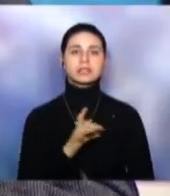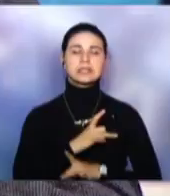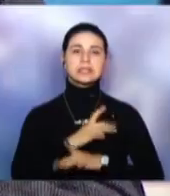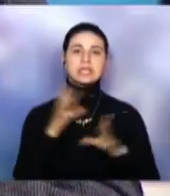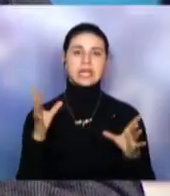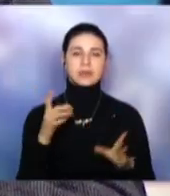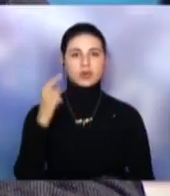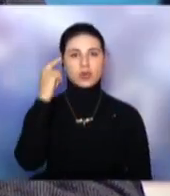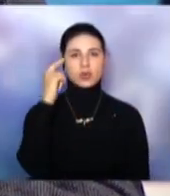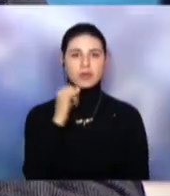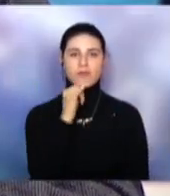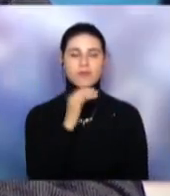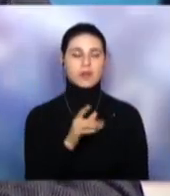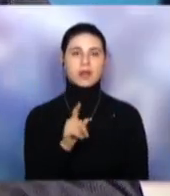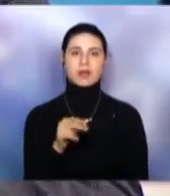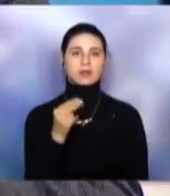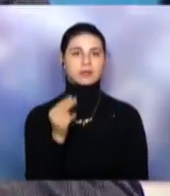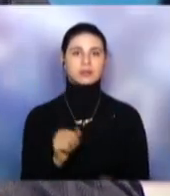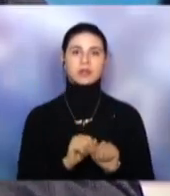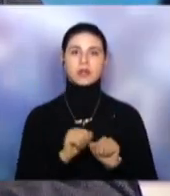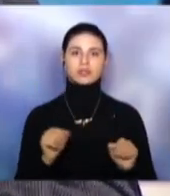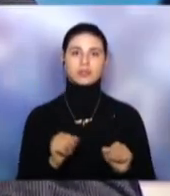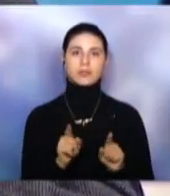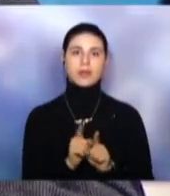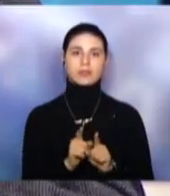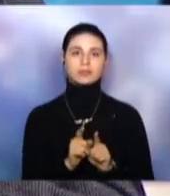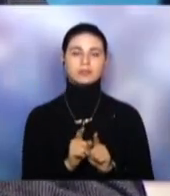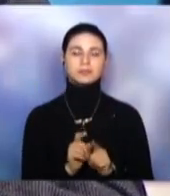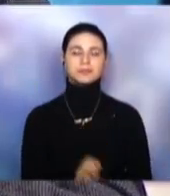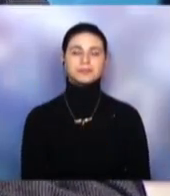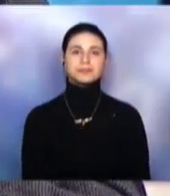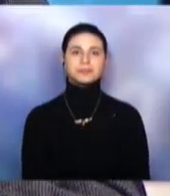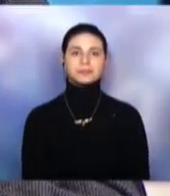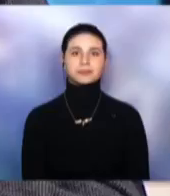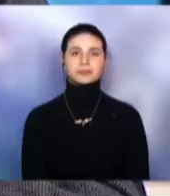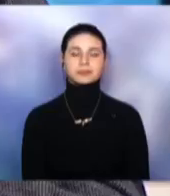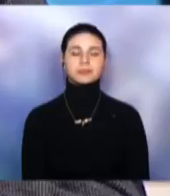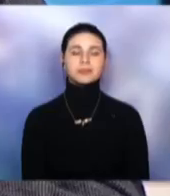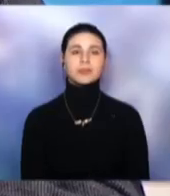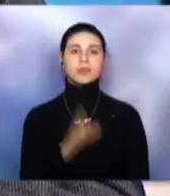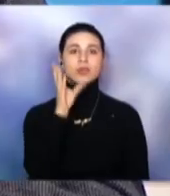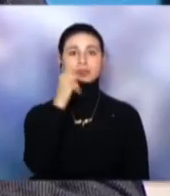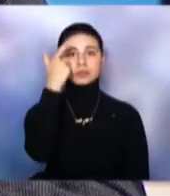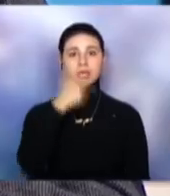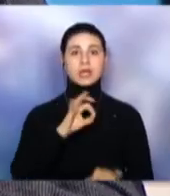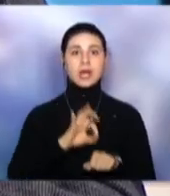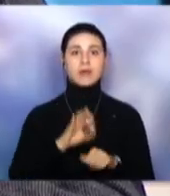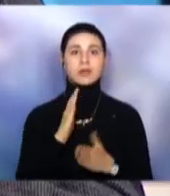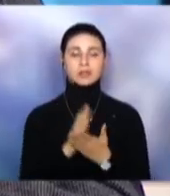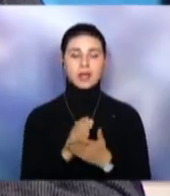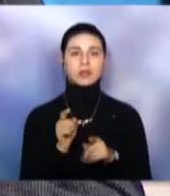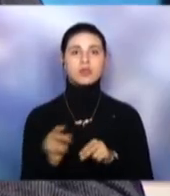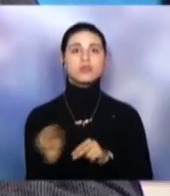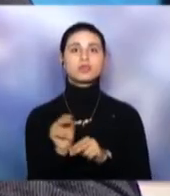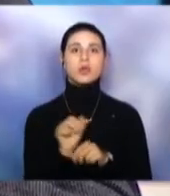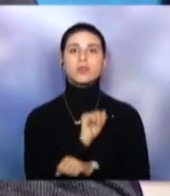არ გულისხმობს და არ გაძლევს და არ გვაძლევს იმის საშუალებას, რომ ქრონიკული პათოლოგიების შემთხვევაში არსებული